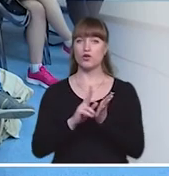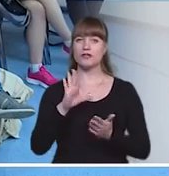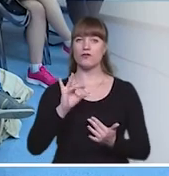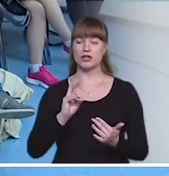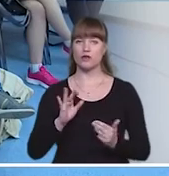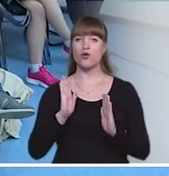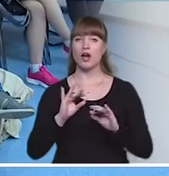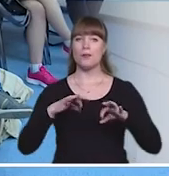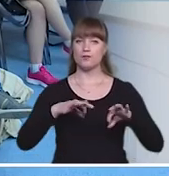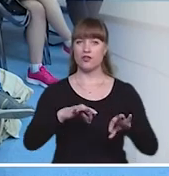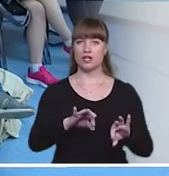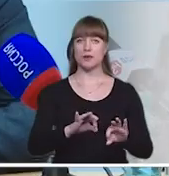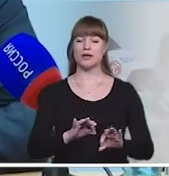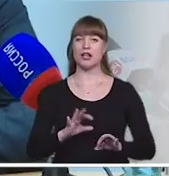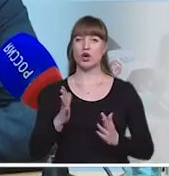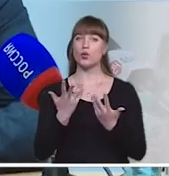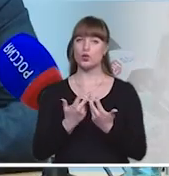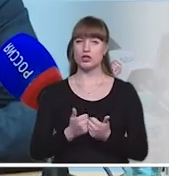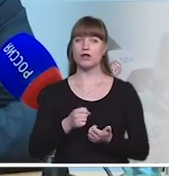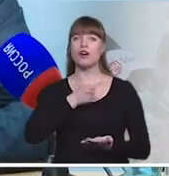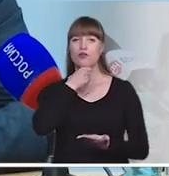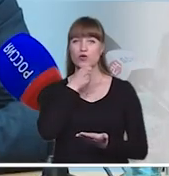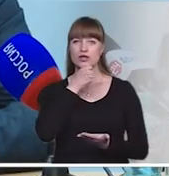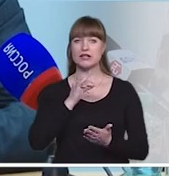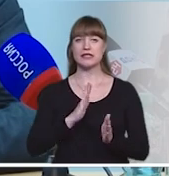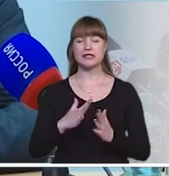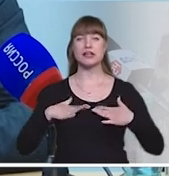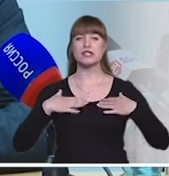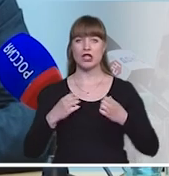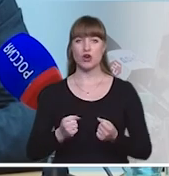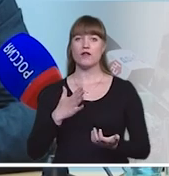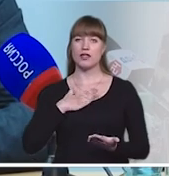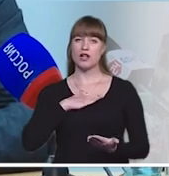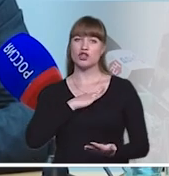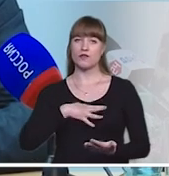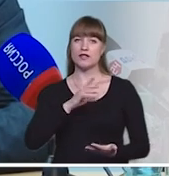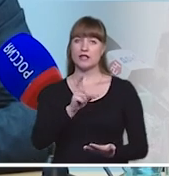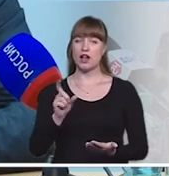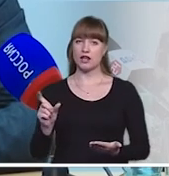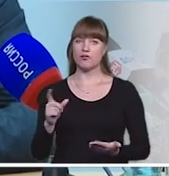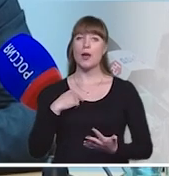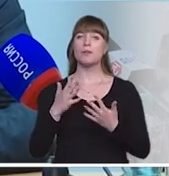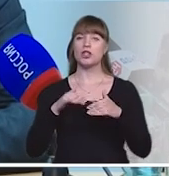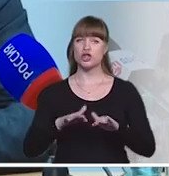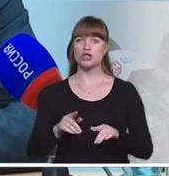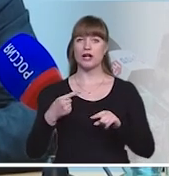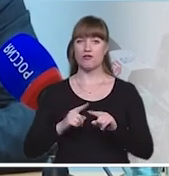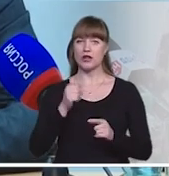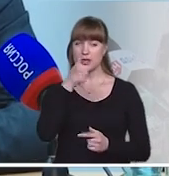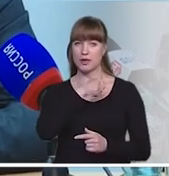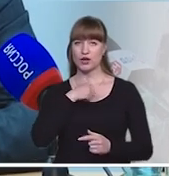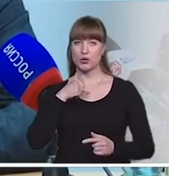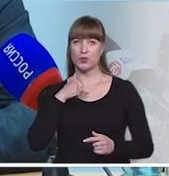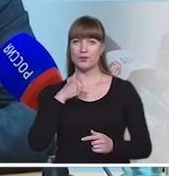в открытых автомобилях. Учитывая возраст и состояние здоровья наших ветеранов, мы решили в этом году